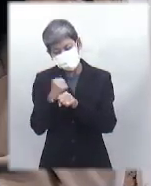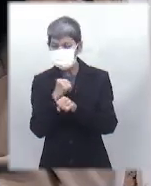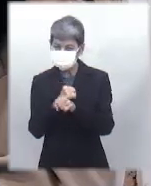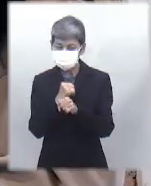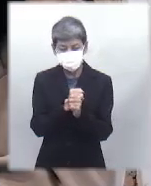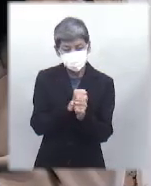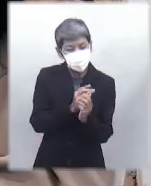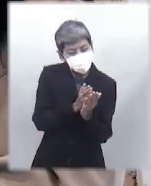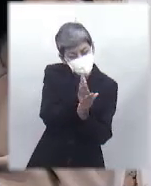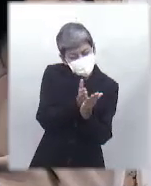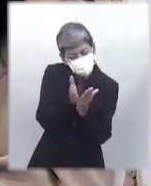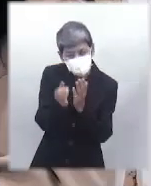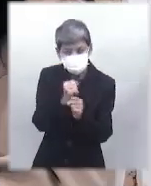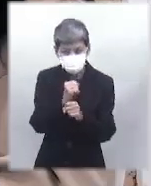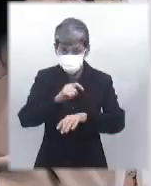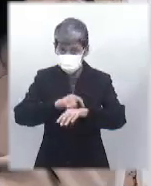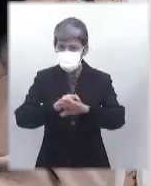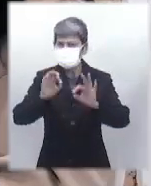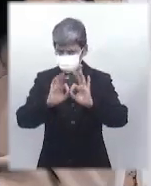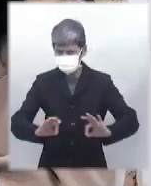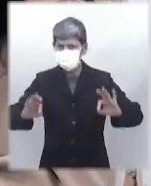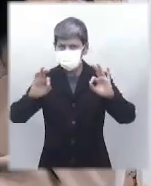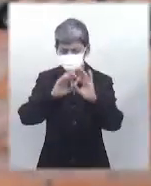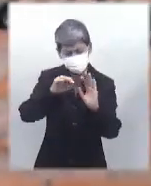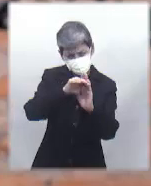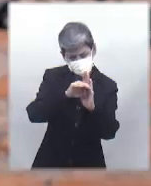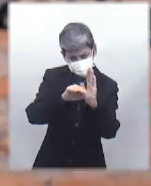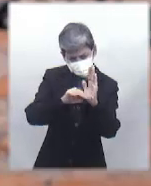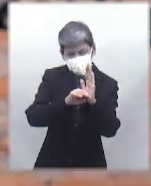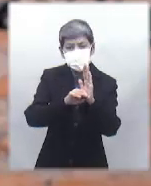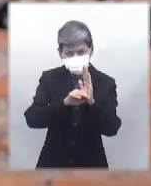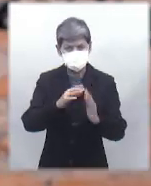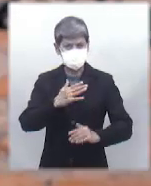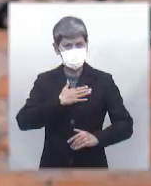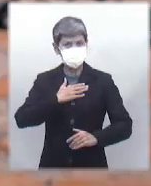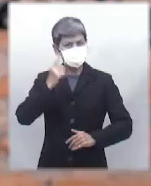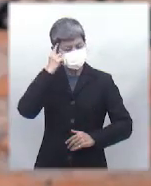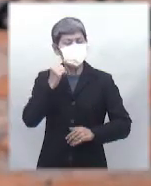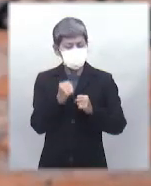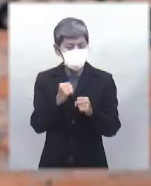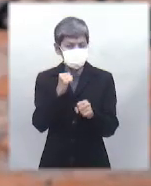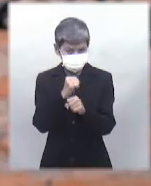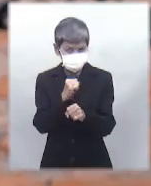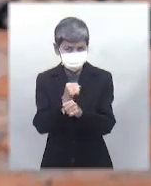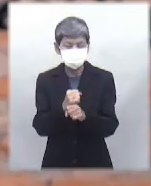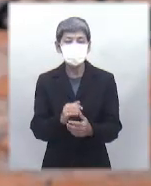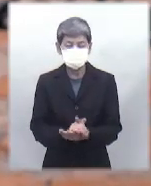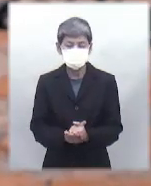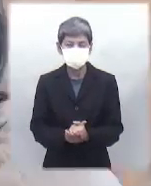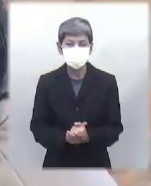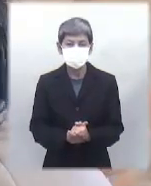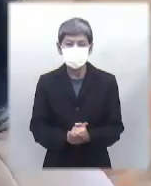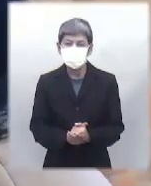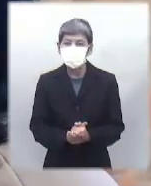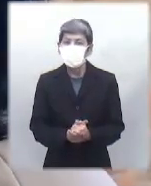ทำเหมือนกันในการแบ่งเวลาก็เป็นหนึ่งที่เป็นศาสตร์อันนึงที่ผมคิดว่าควรที่จะศึกษาควรที่จะทำนะครับ